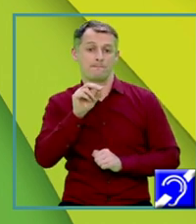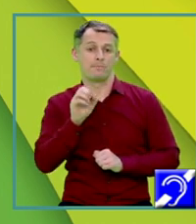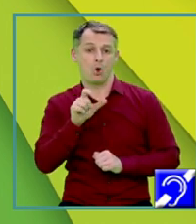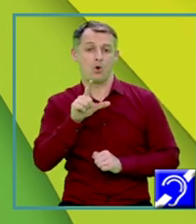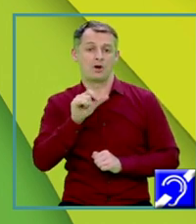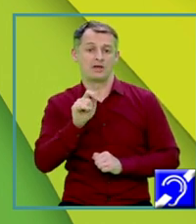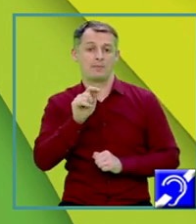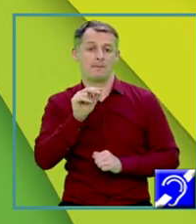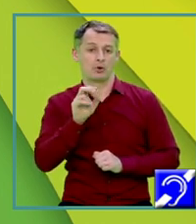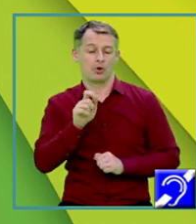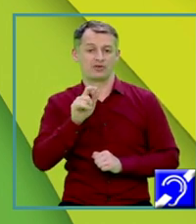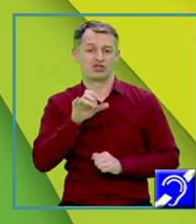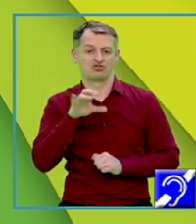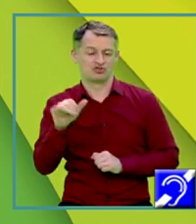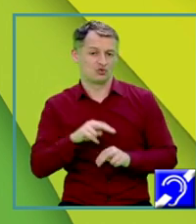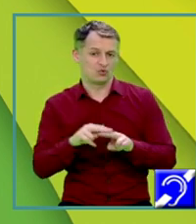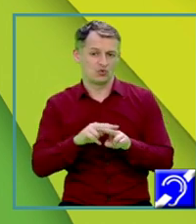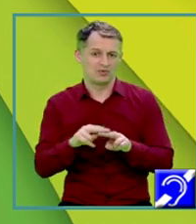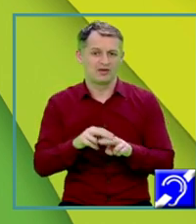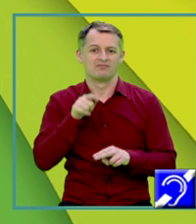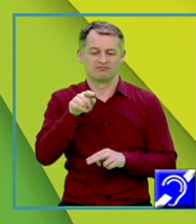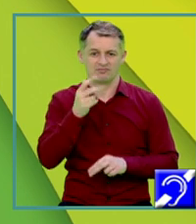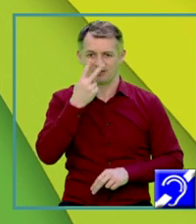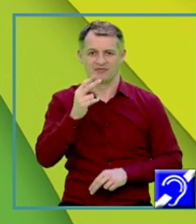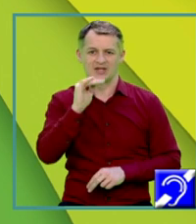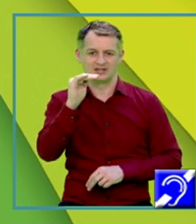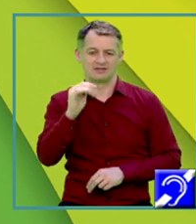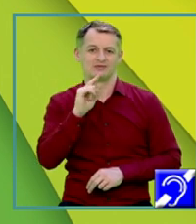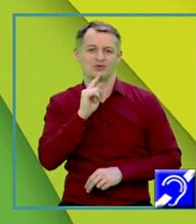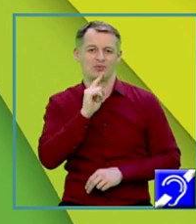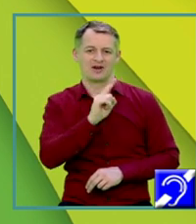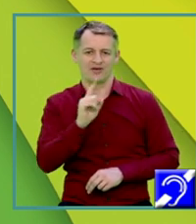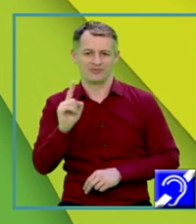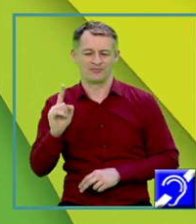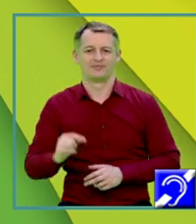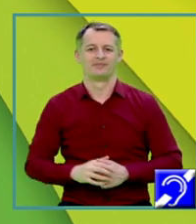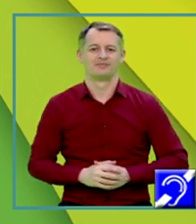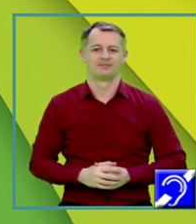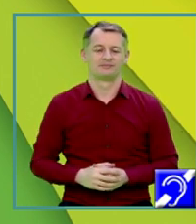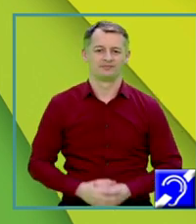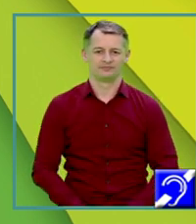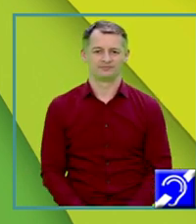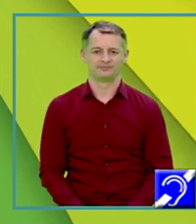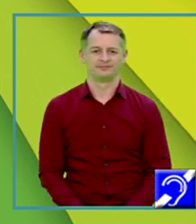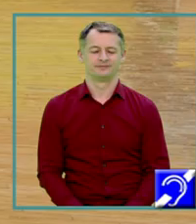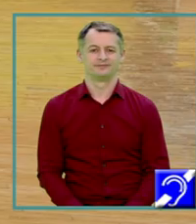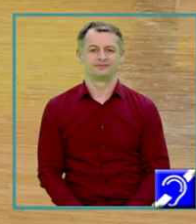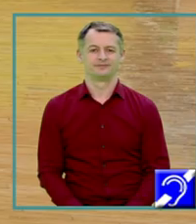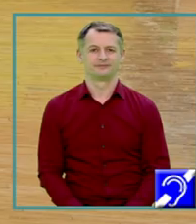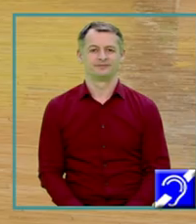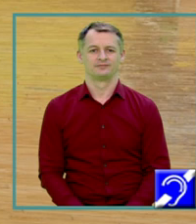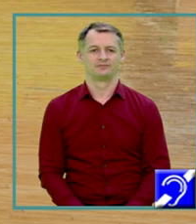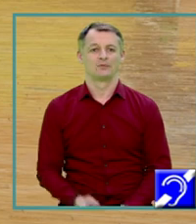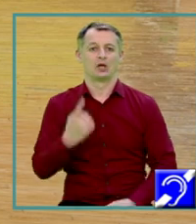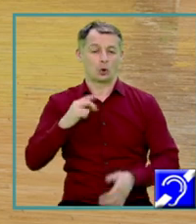acizi poliprotici, cum este acidul sulfuric, acidul carbonic, acidul fosforic și așa mai departe.